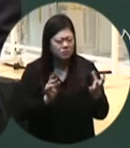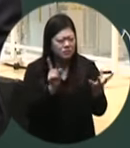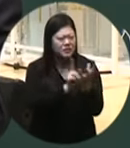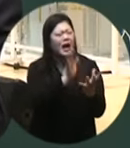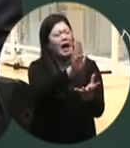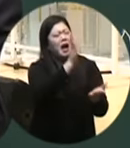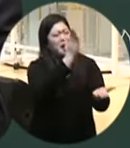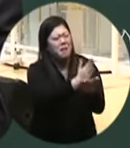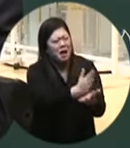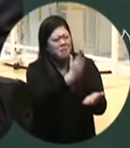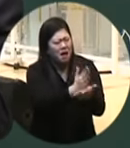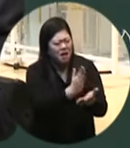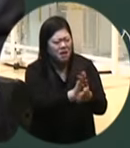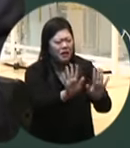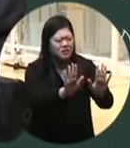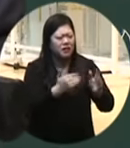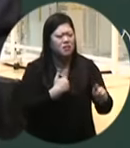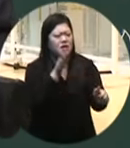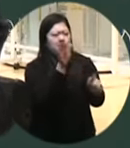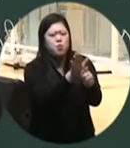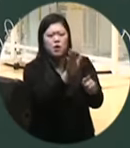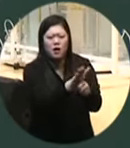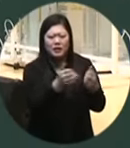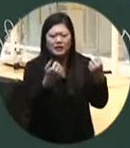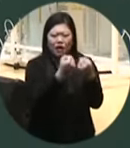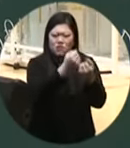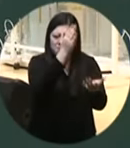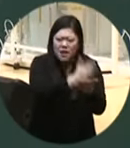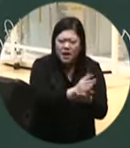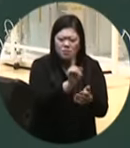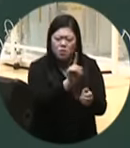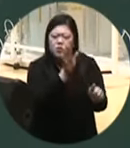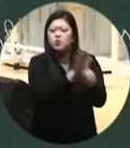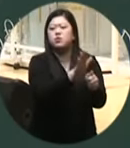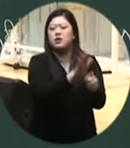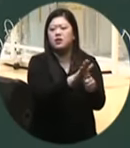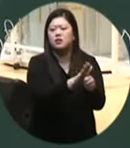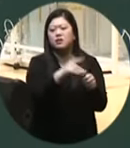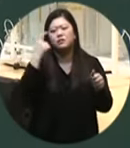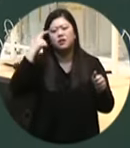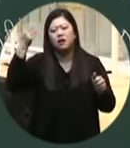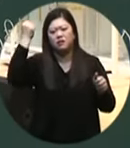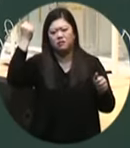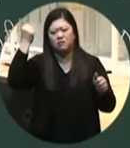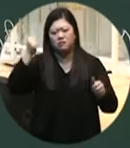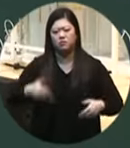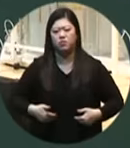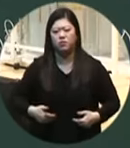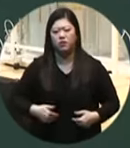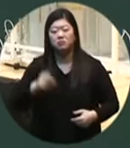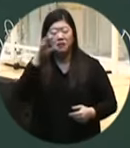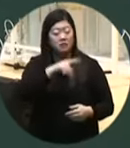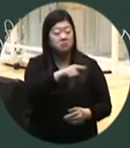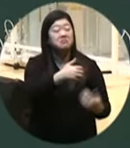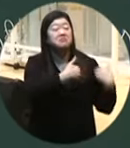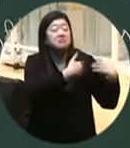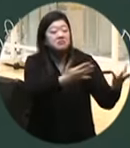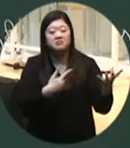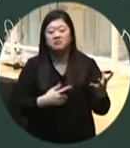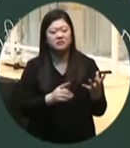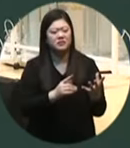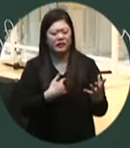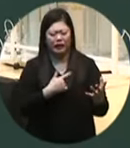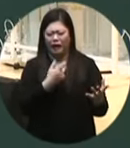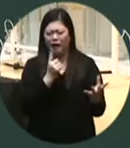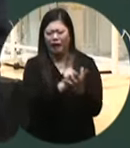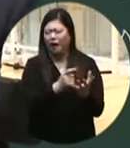want to help these people. 이분들을 내가 도우고 살려야 되겠구나. If I can help them, then I will live. 그리고 저게 속으면 안 되는구나. And I will not